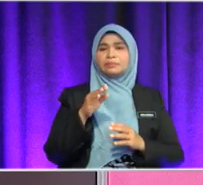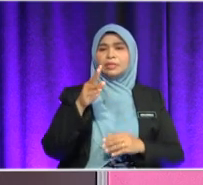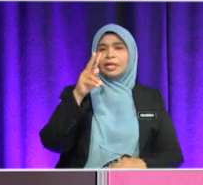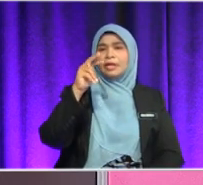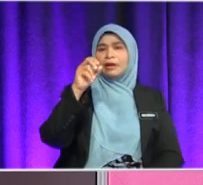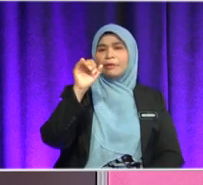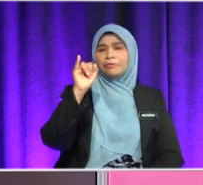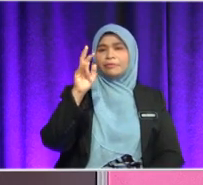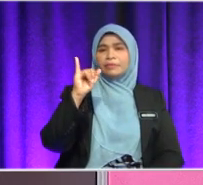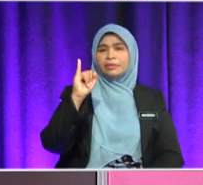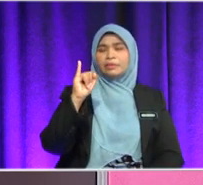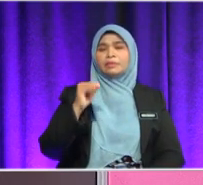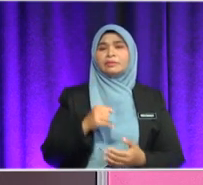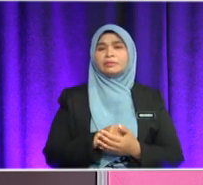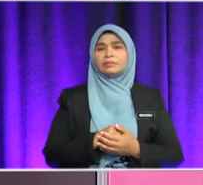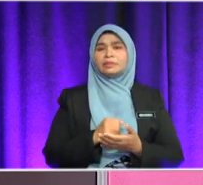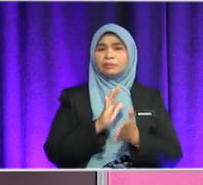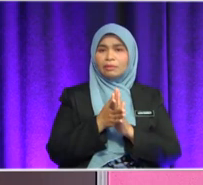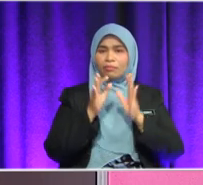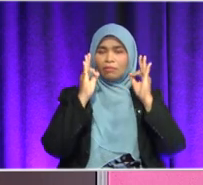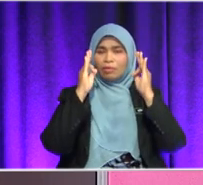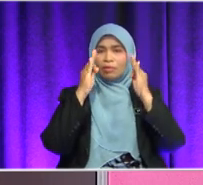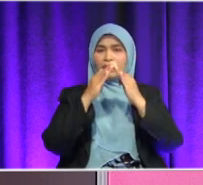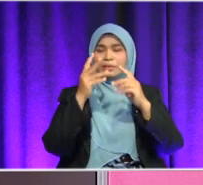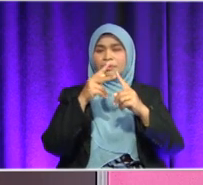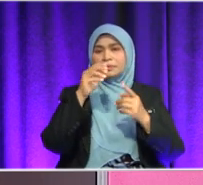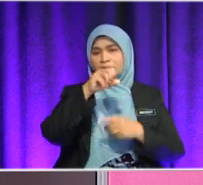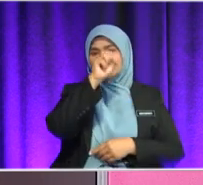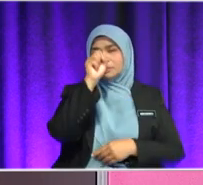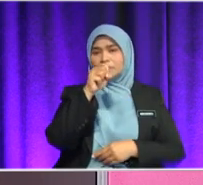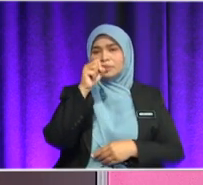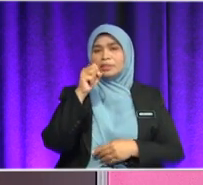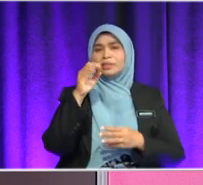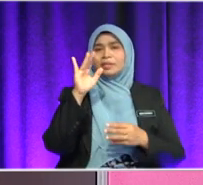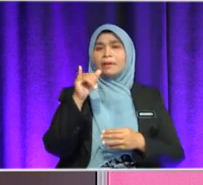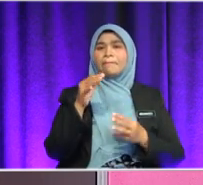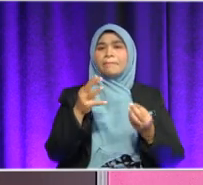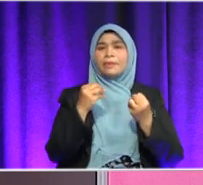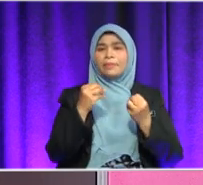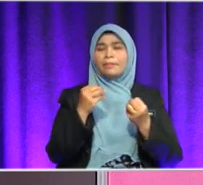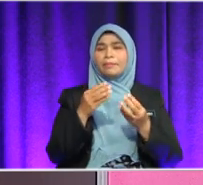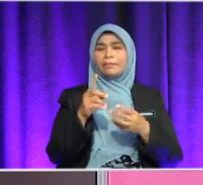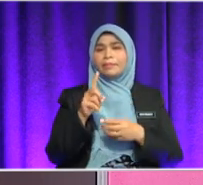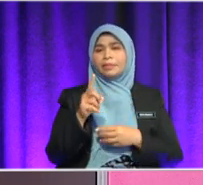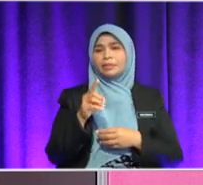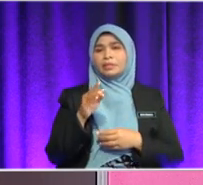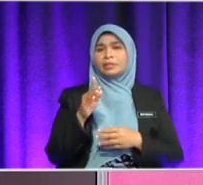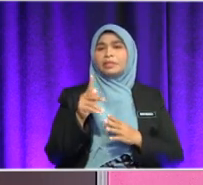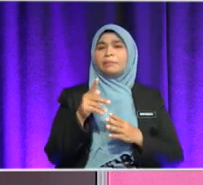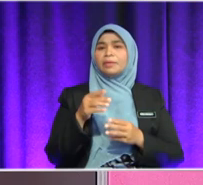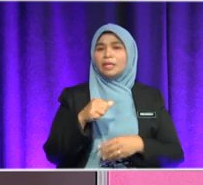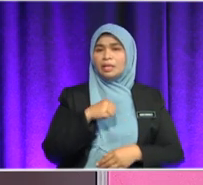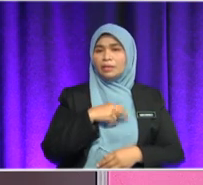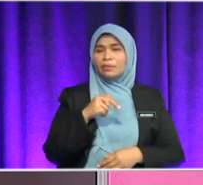ketiga persentahan jadi fokus kepada soalan kehendak Yang mana sama ada pengakuan persendaan